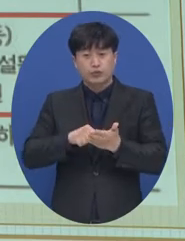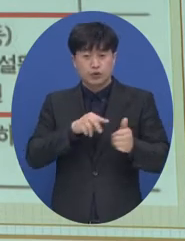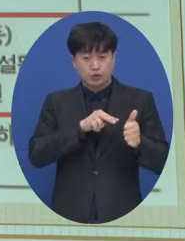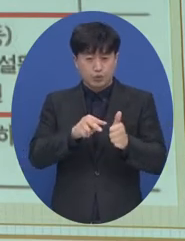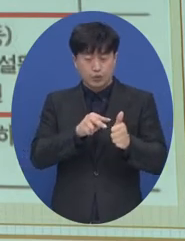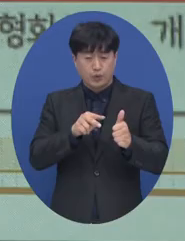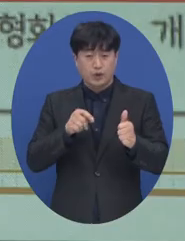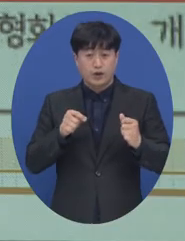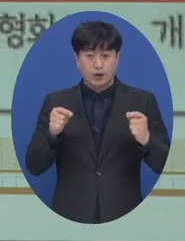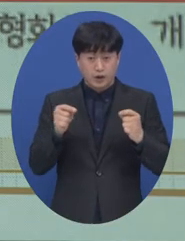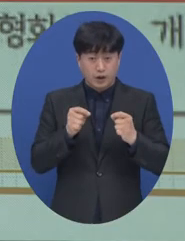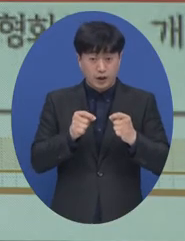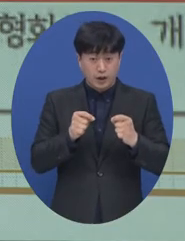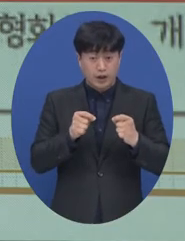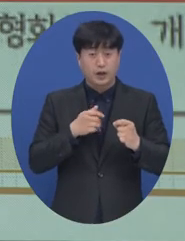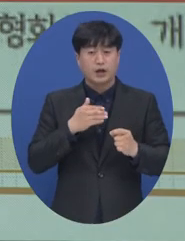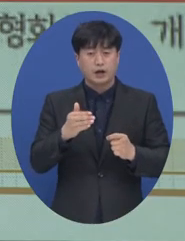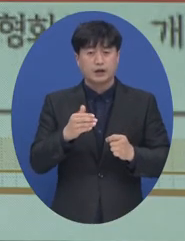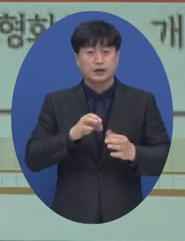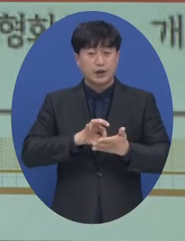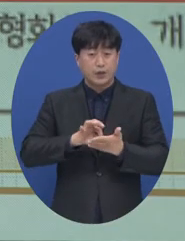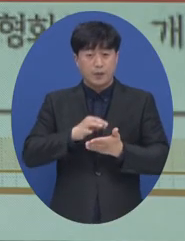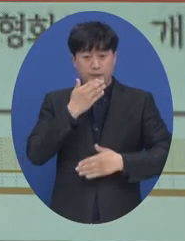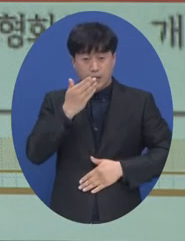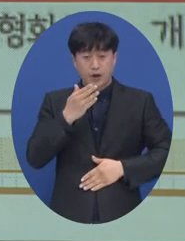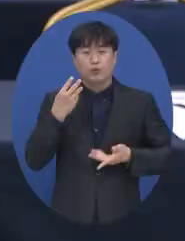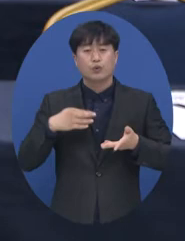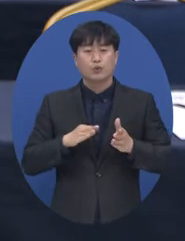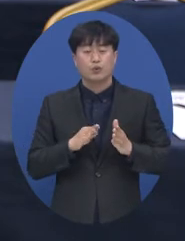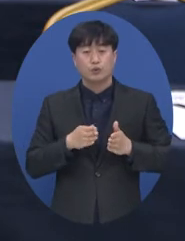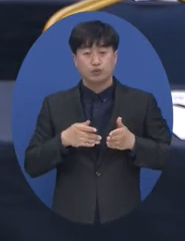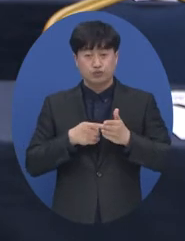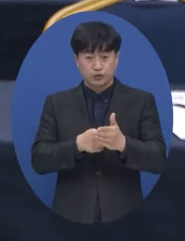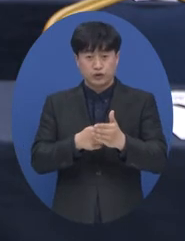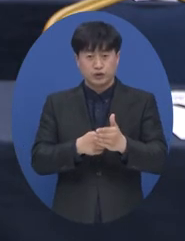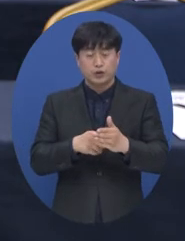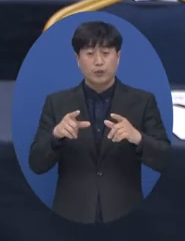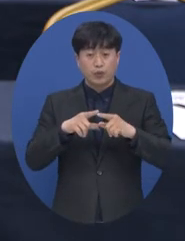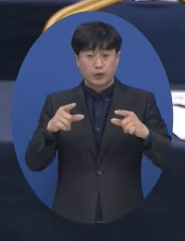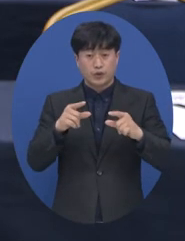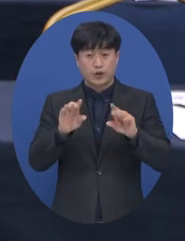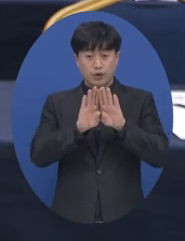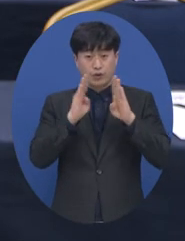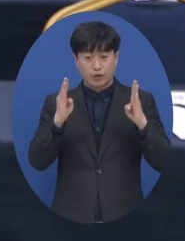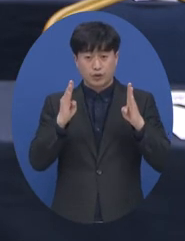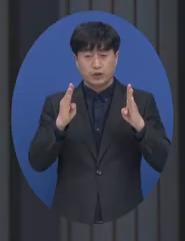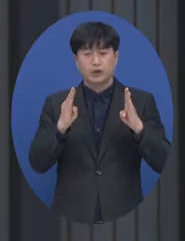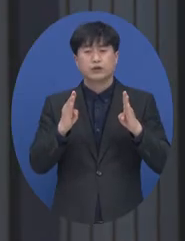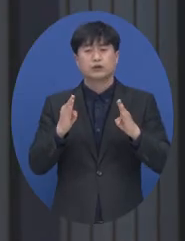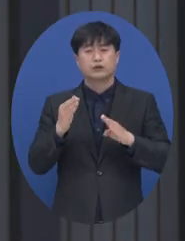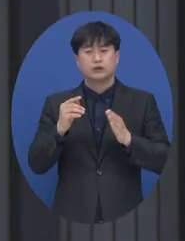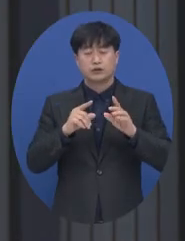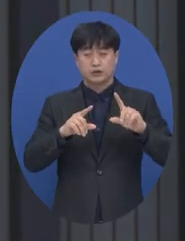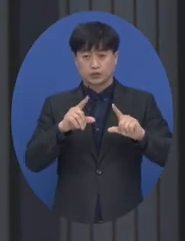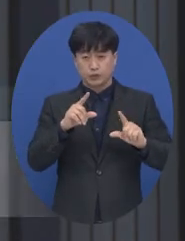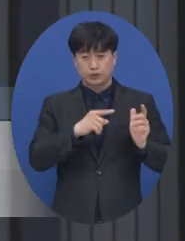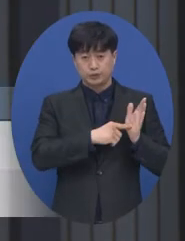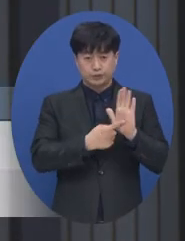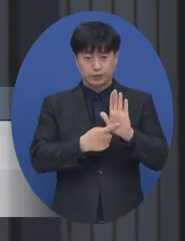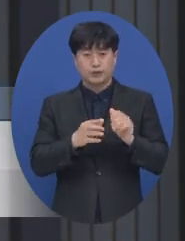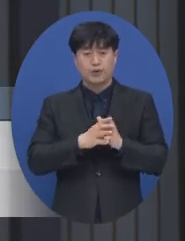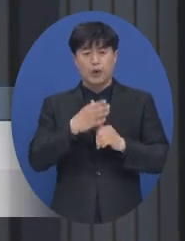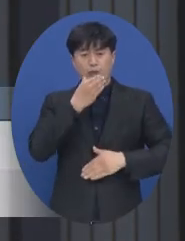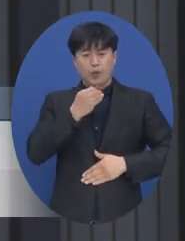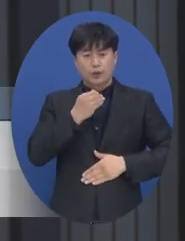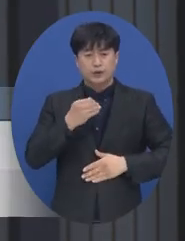정보에 접근하고 활용할 수 있도록 경기도가 추진하고 있는 표준 개방 원칙 등 전략을 소개했습니다.